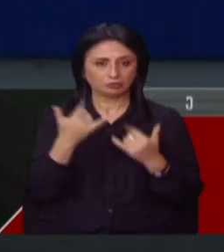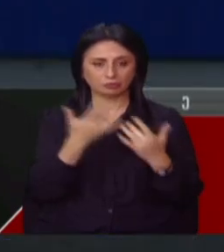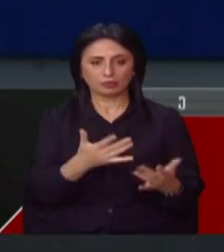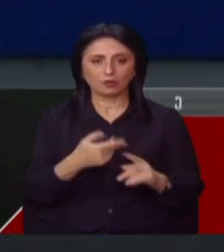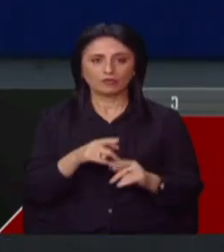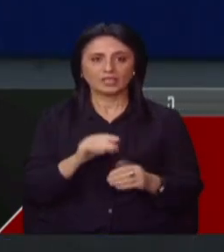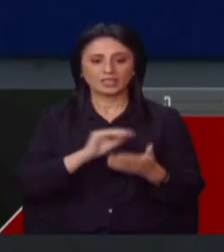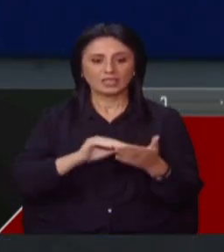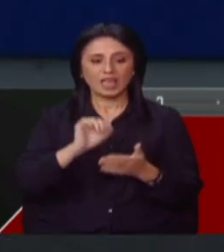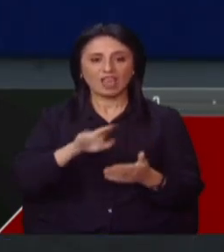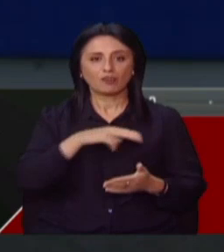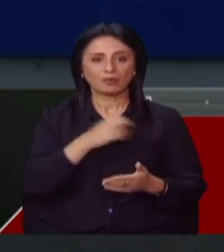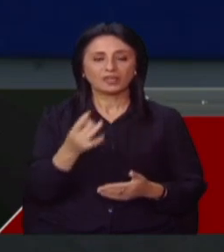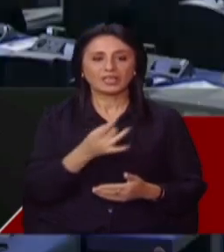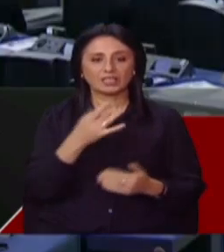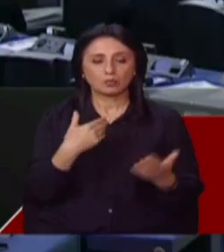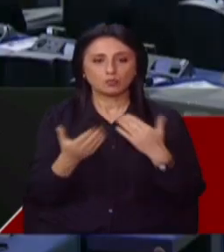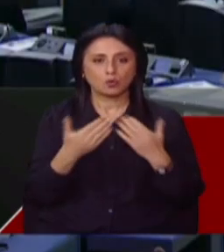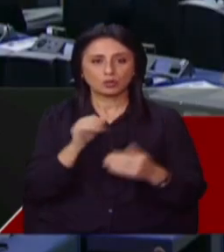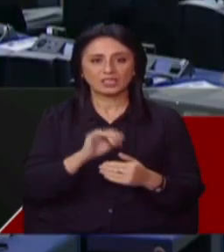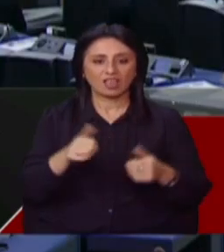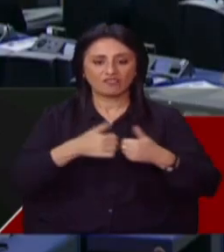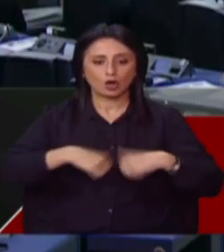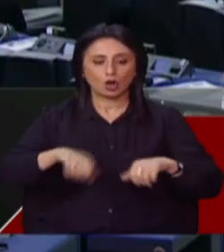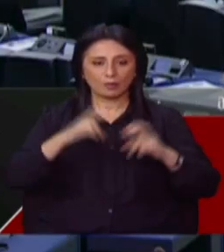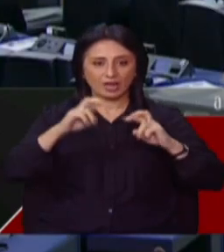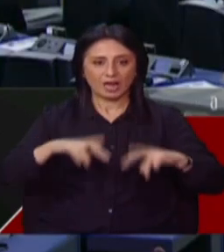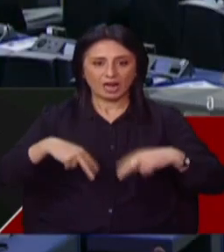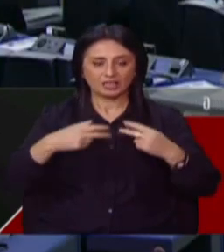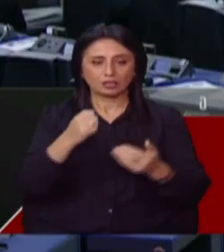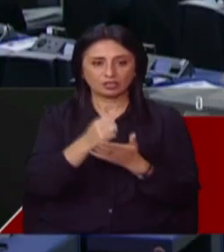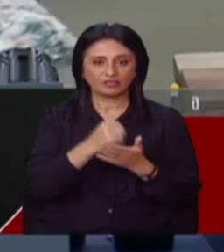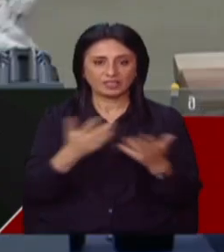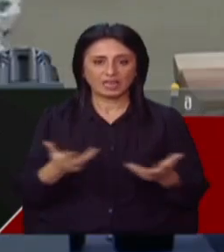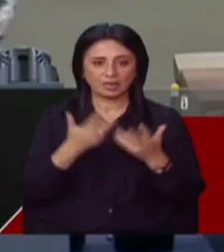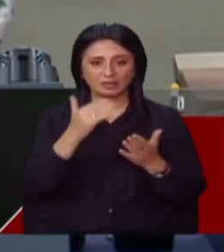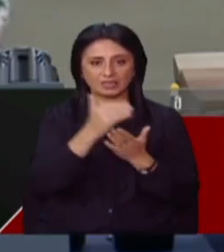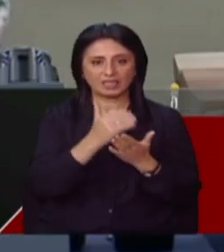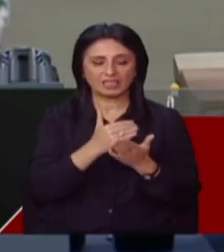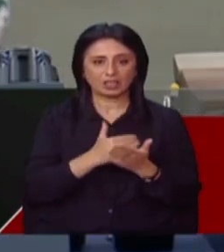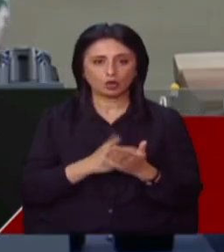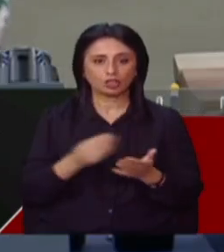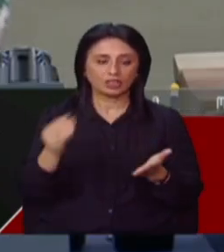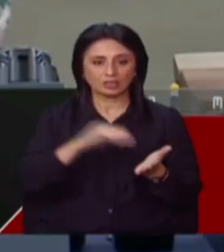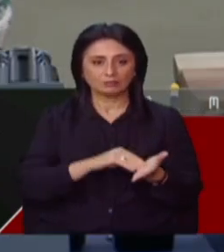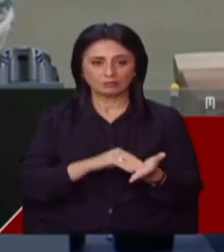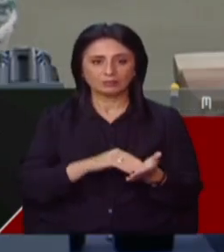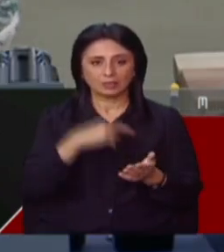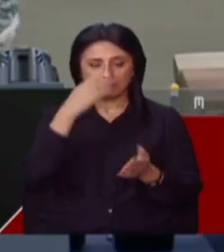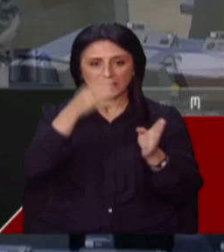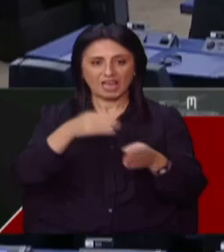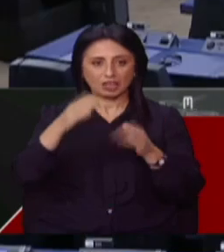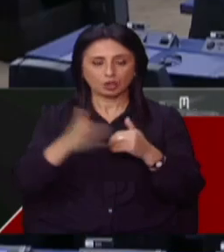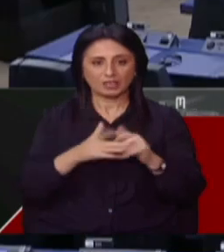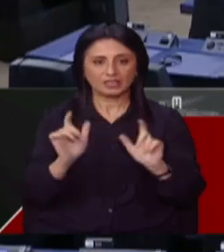გაუქმებას. ტექსტში ევროპარლამენტი კიდევ ერთხელ მოუწოდებს ევროკომისიას გადახედოს ვიზა ლიბერალიზაციის კრიტერიუმებს და შემოიღოს